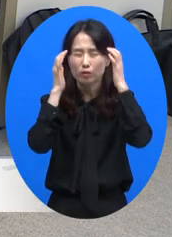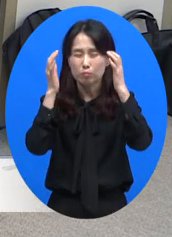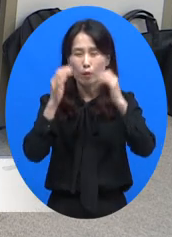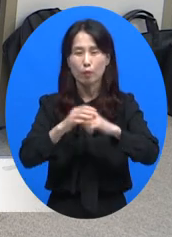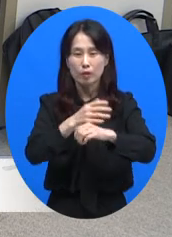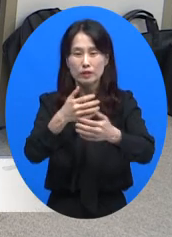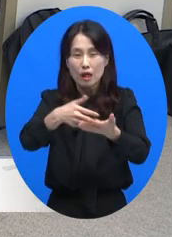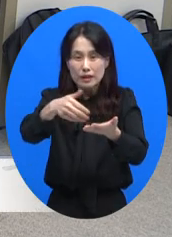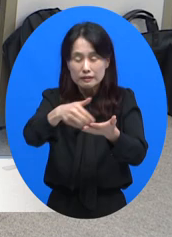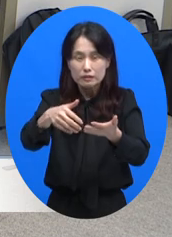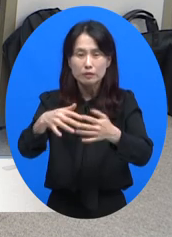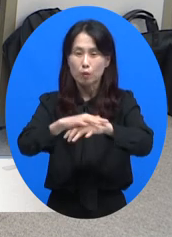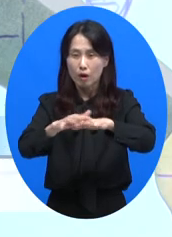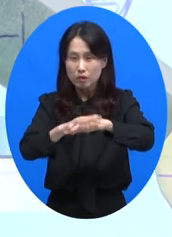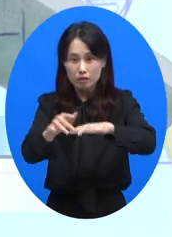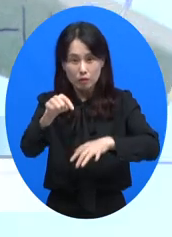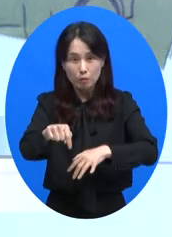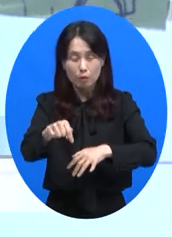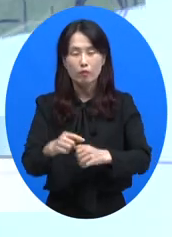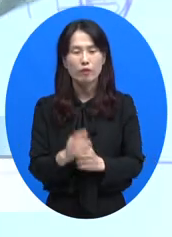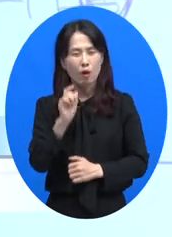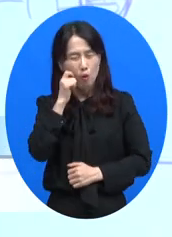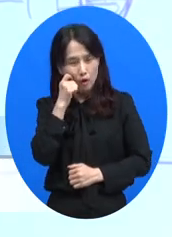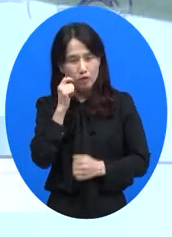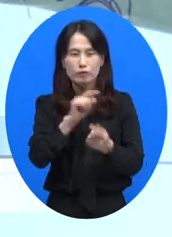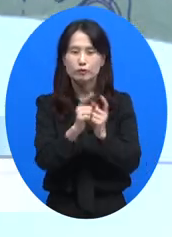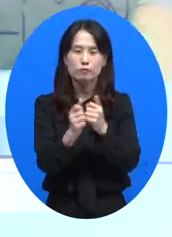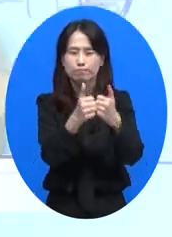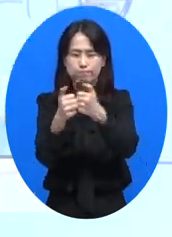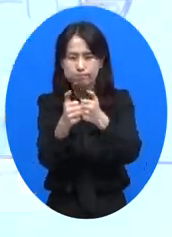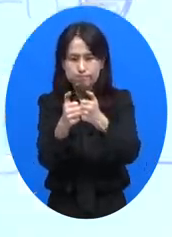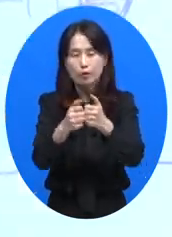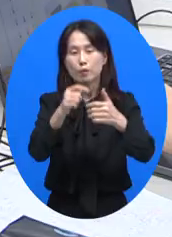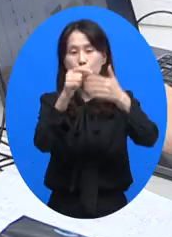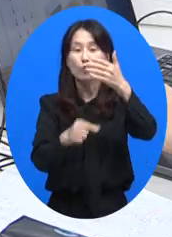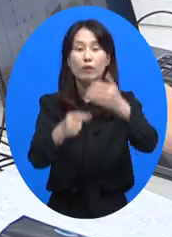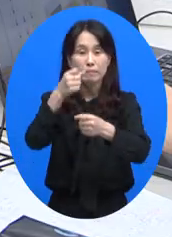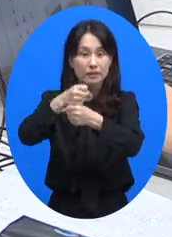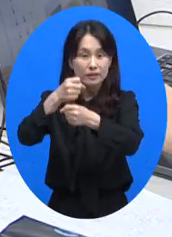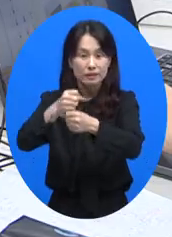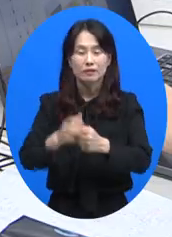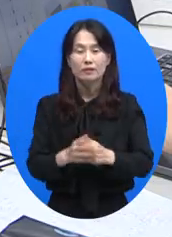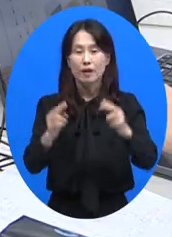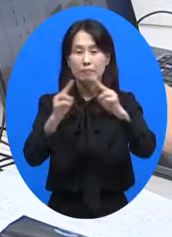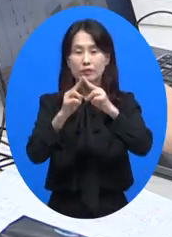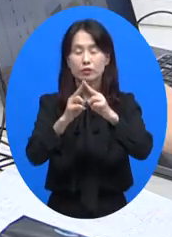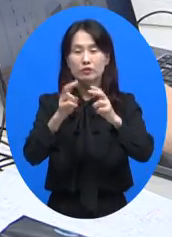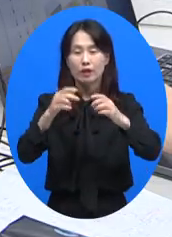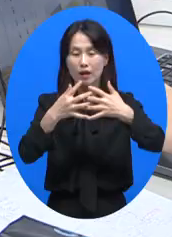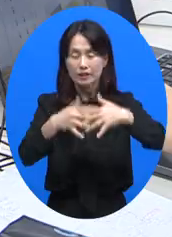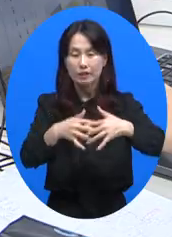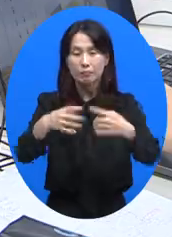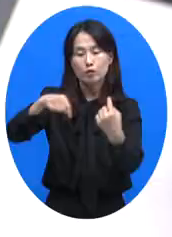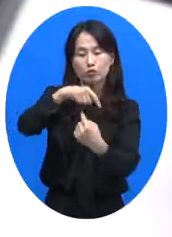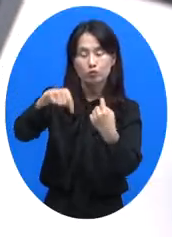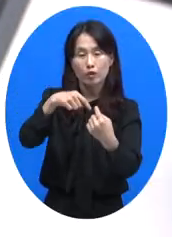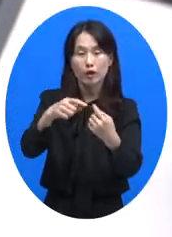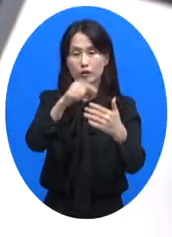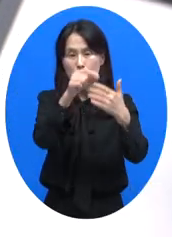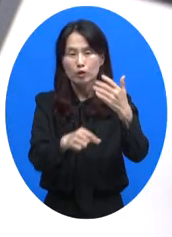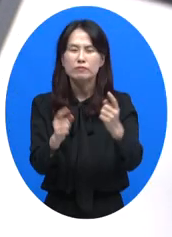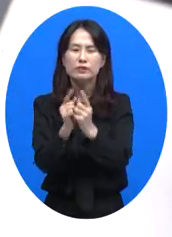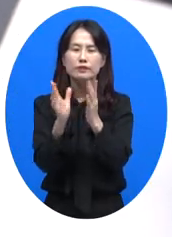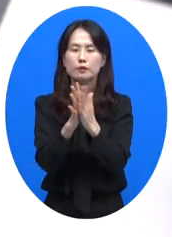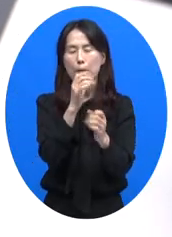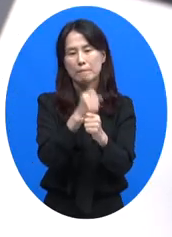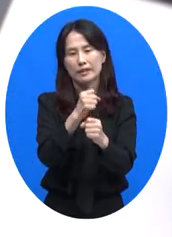복잡해 보이는 도식과 운영 툴, 어려운 부분은 서로 논의하며 프로그램을 짜봅니다. 반도체 장비를 운영하는 프로그램을 직접